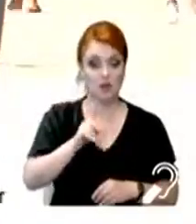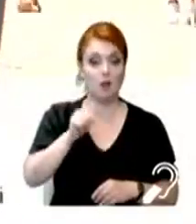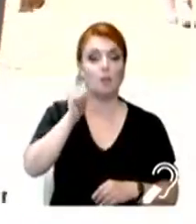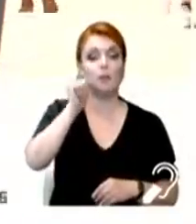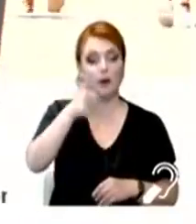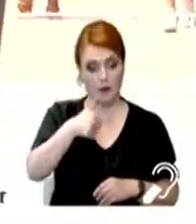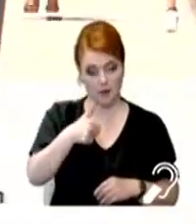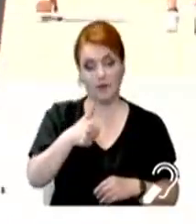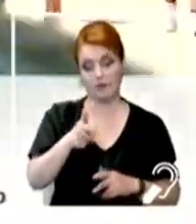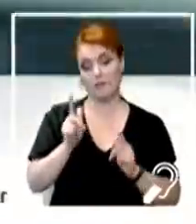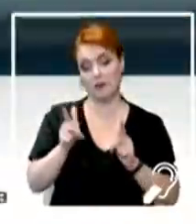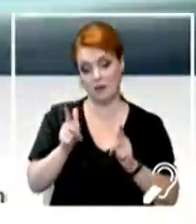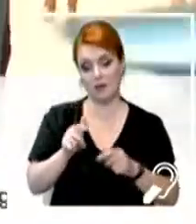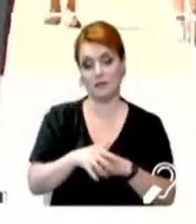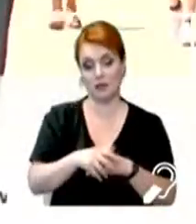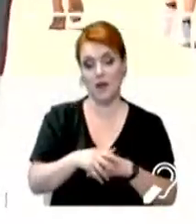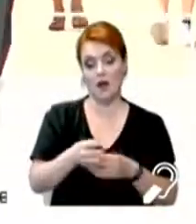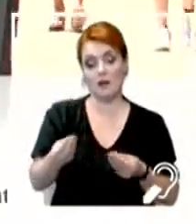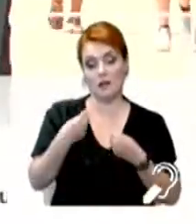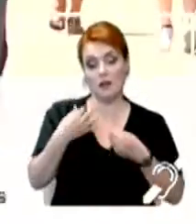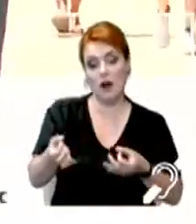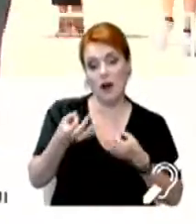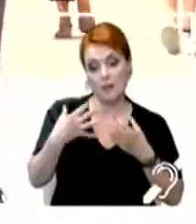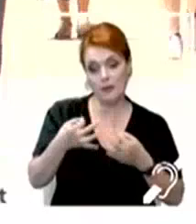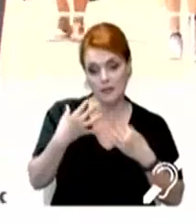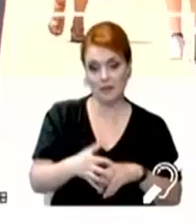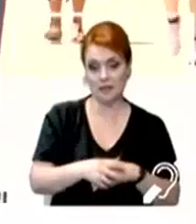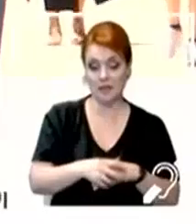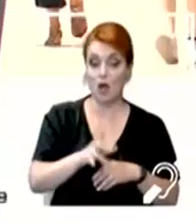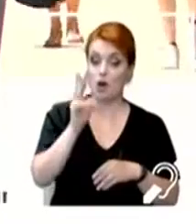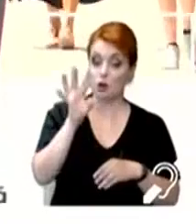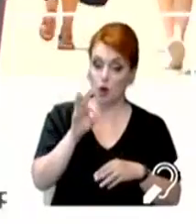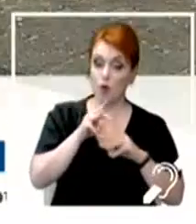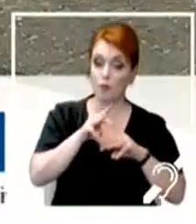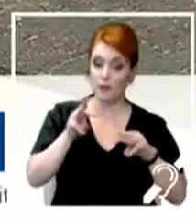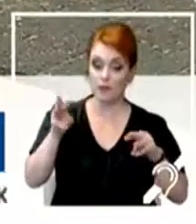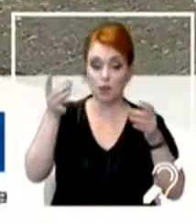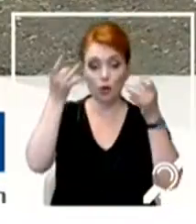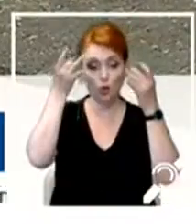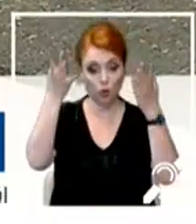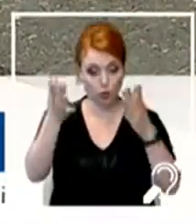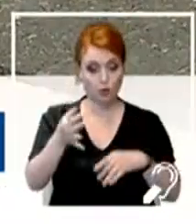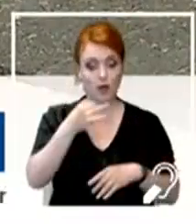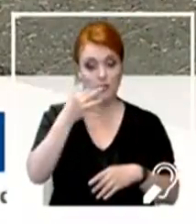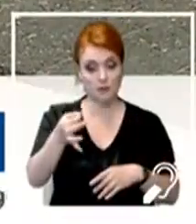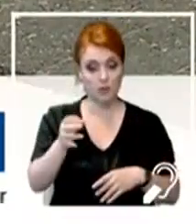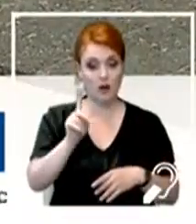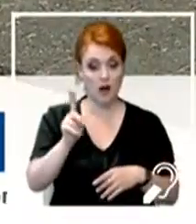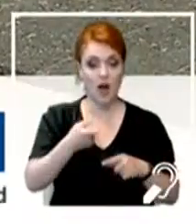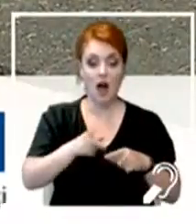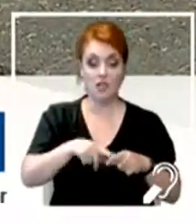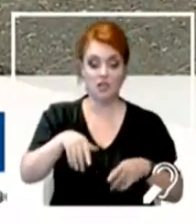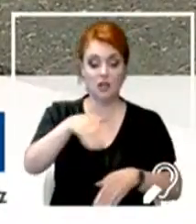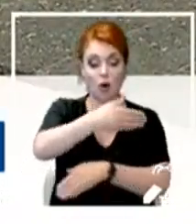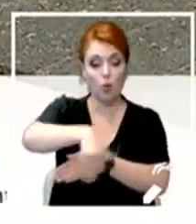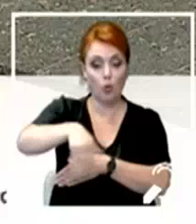abia mâine cu o declarație oficială. Între timp, o reacție a avut ministrul culturii, Sergiu Prodan, care a declarat că reamenajarea aleii nu a